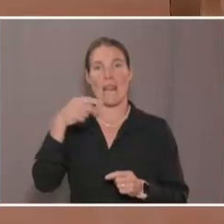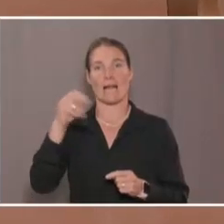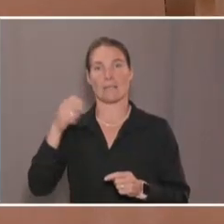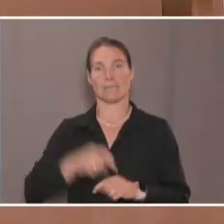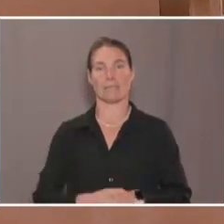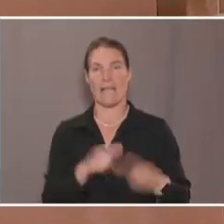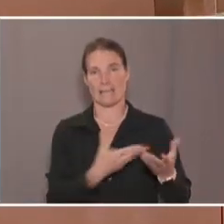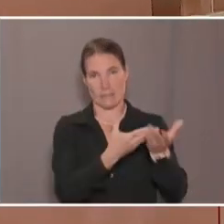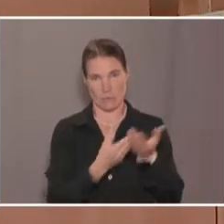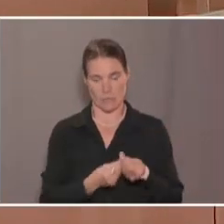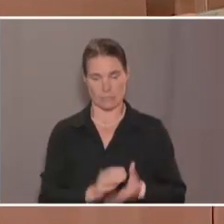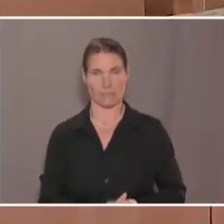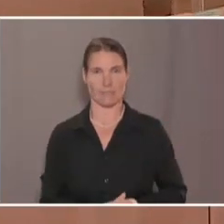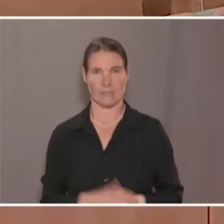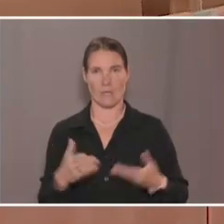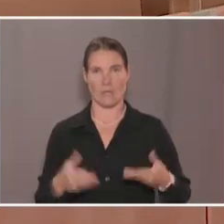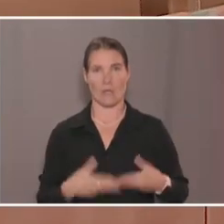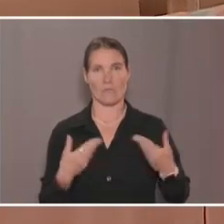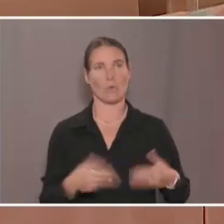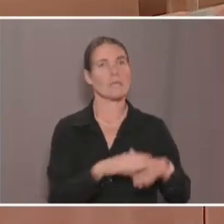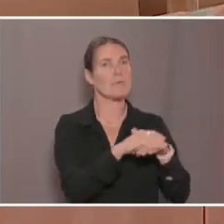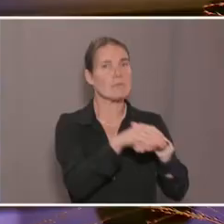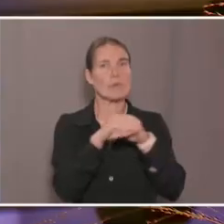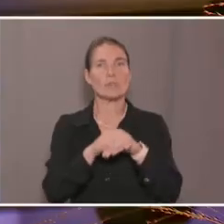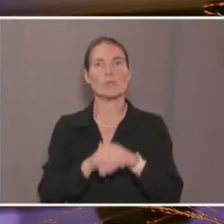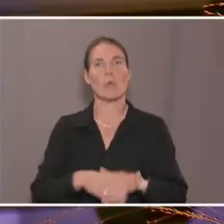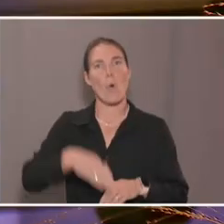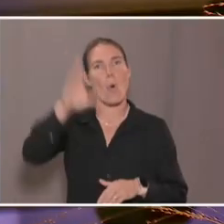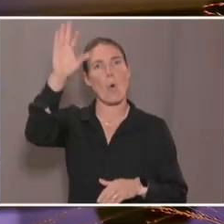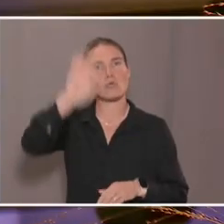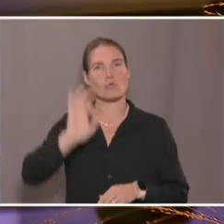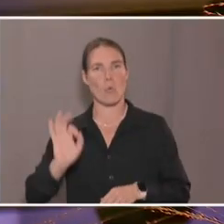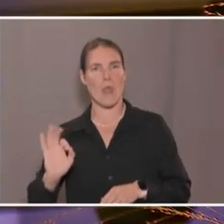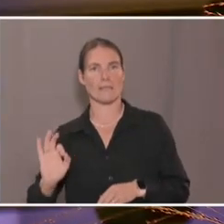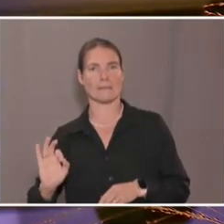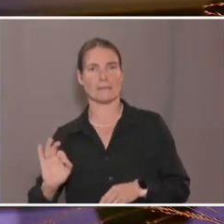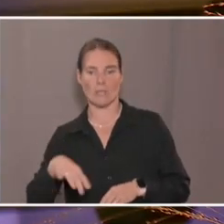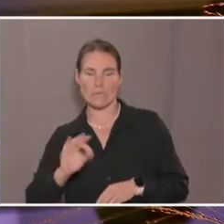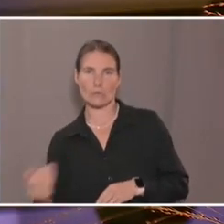mich, dass viele der befreundeten Hochschulen auch den Weg zu uns gefunden haben.